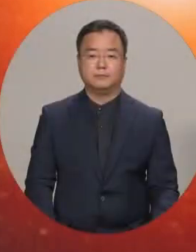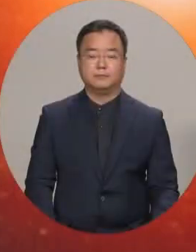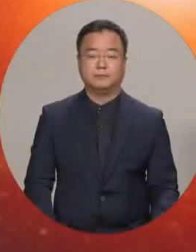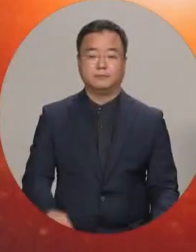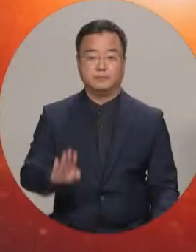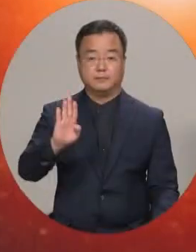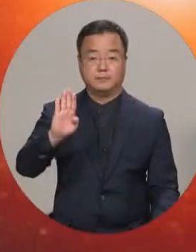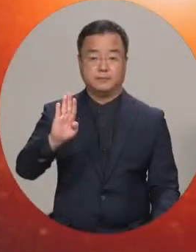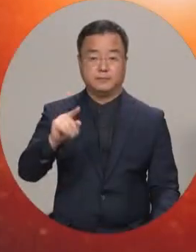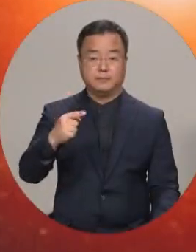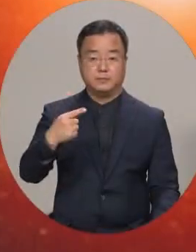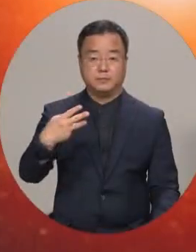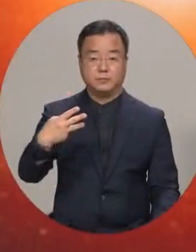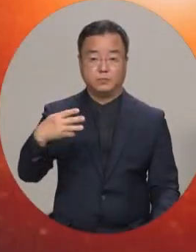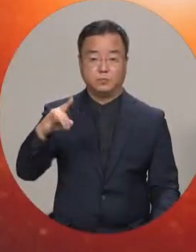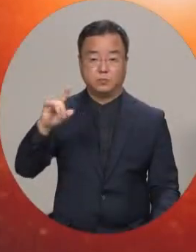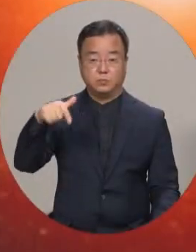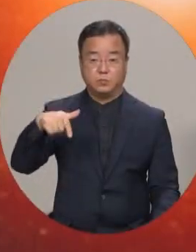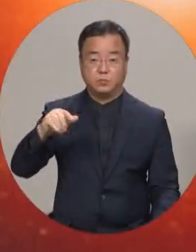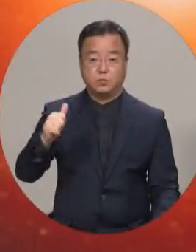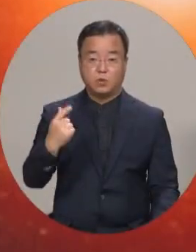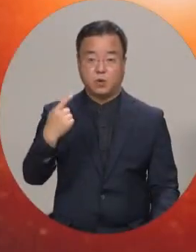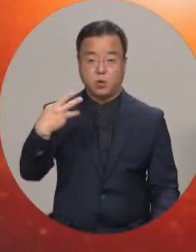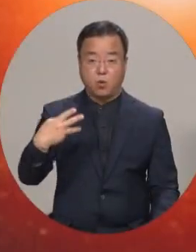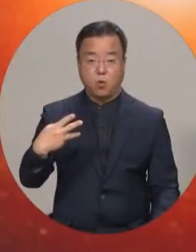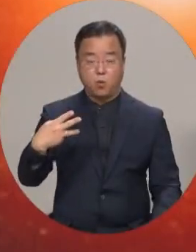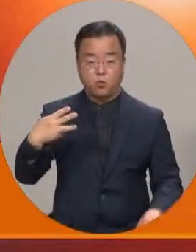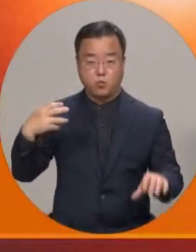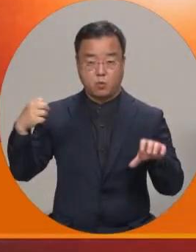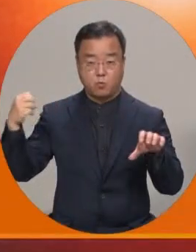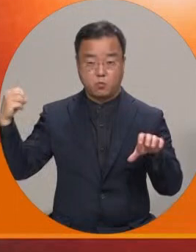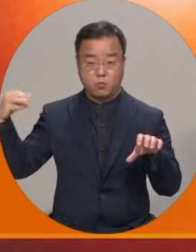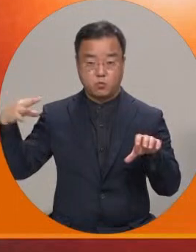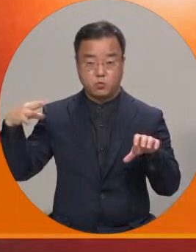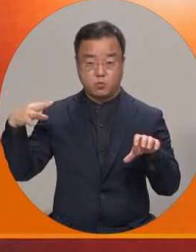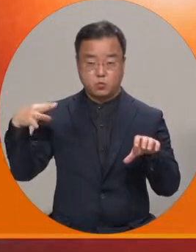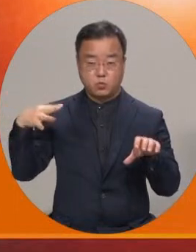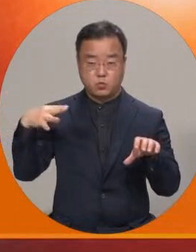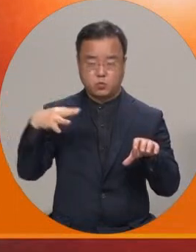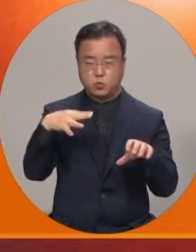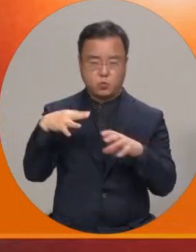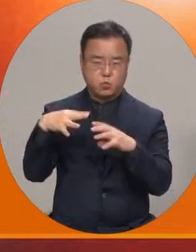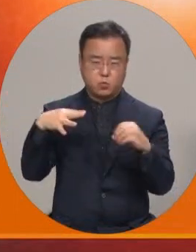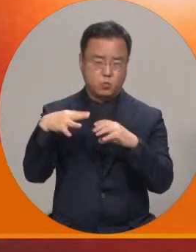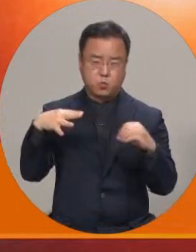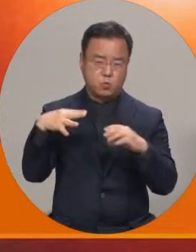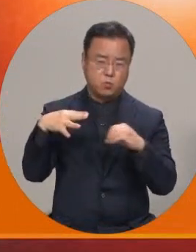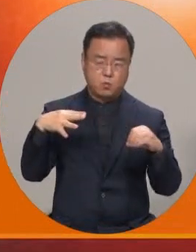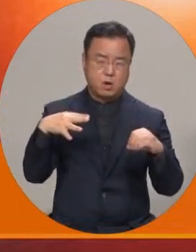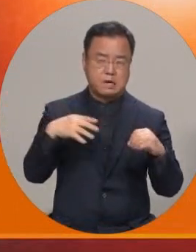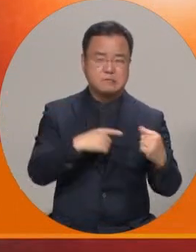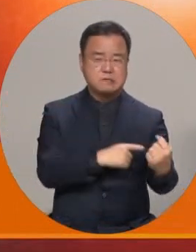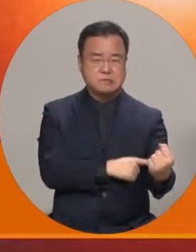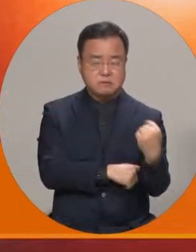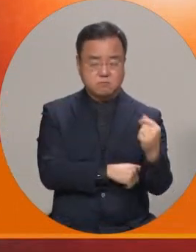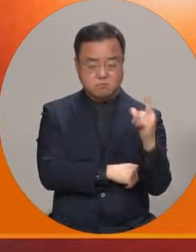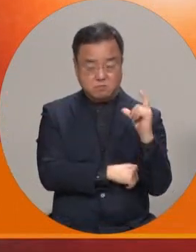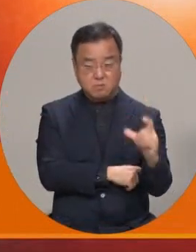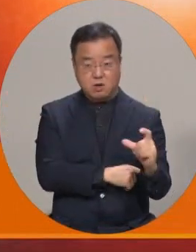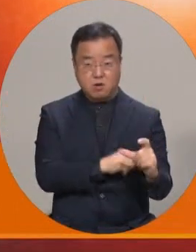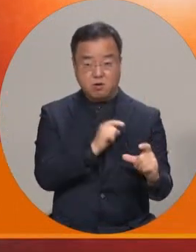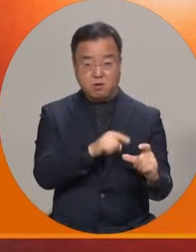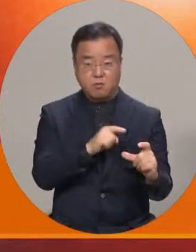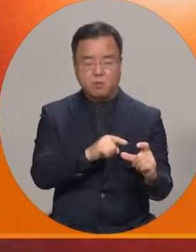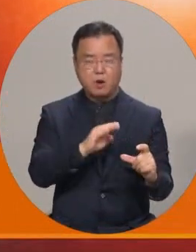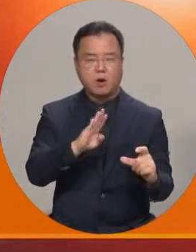블랙홀은 빛 마저도 빨아들일만큼 강한 밀도와 중력을 가진 우주 공간입니다 지난 2019년